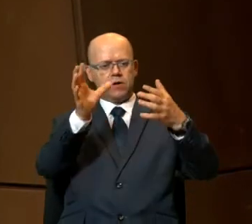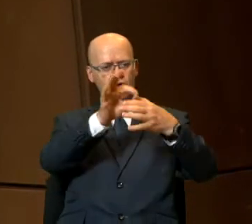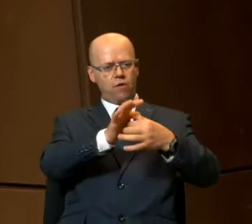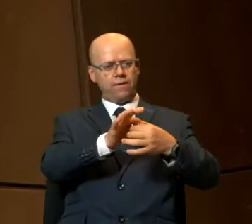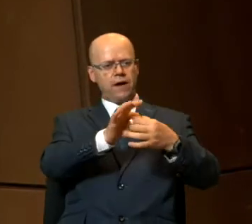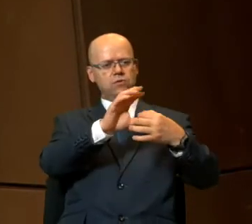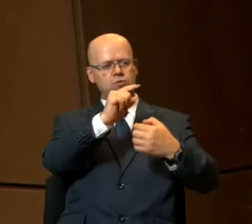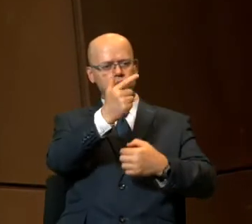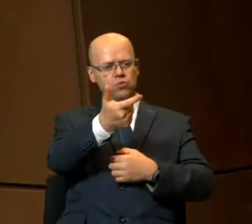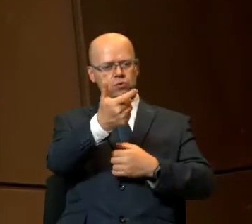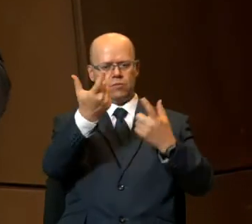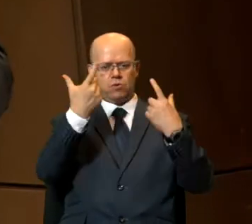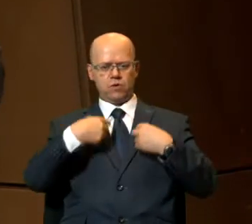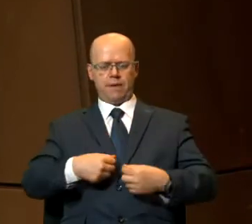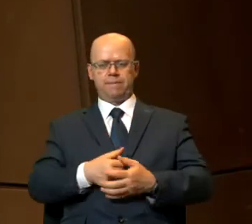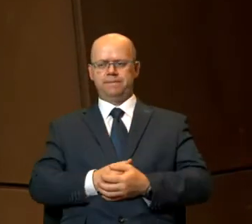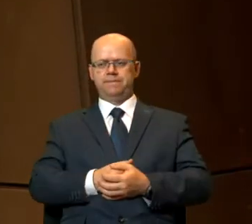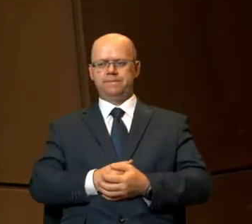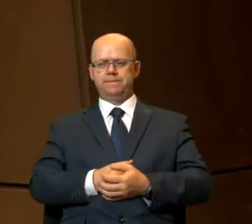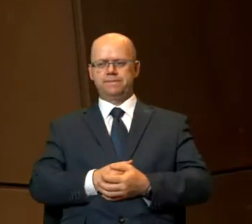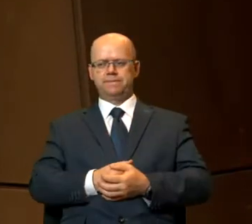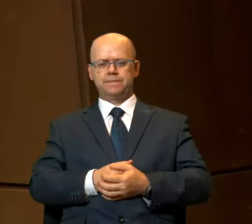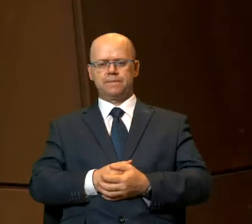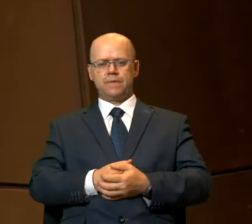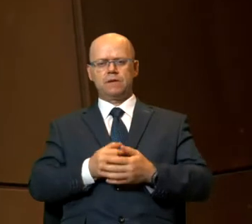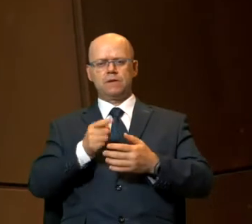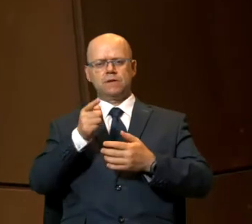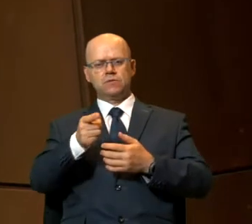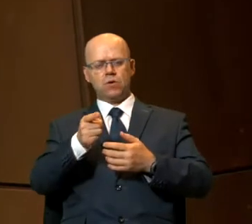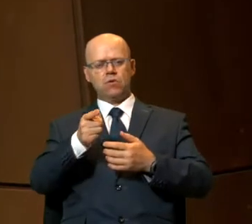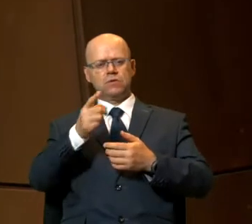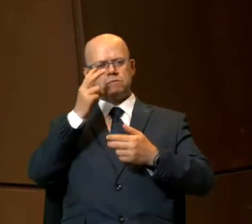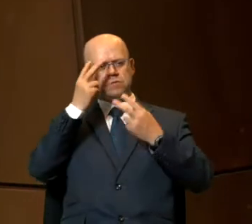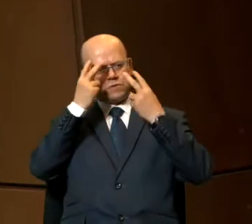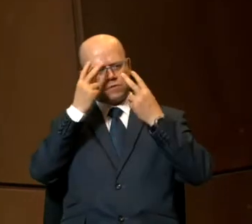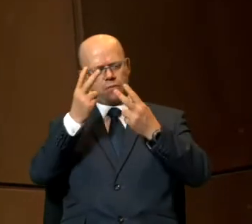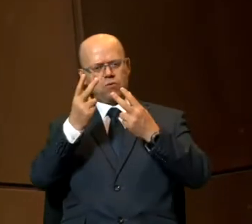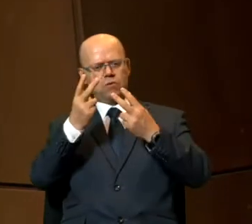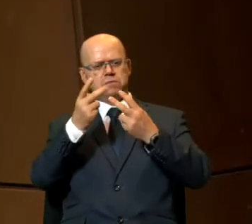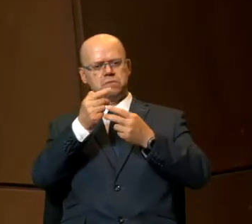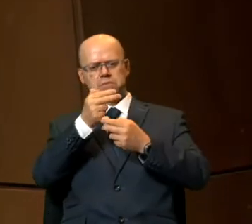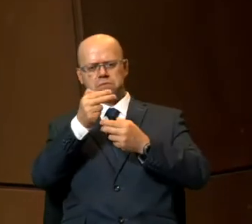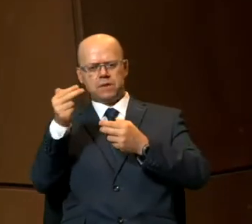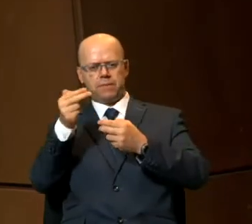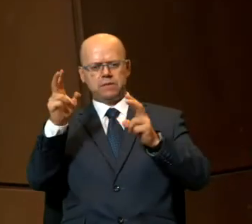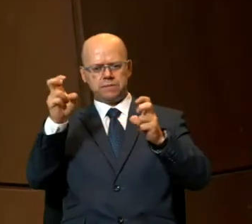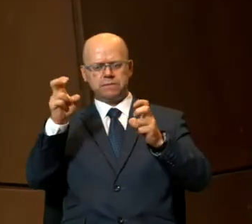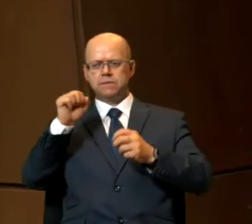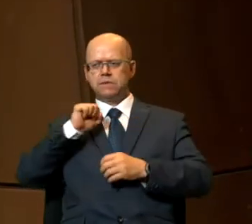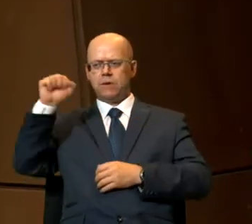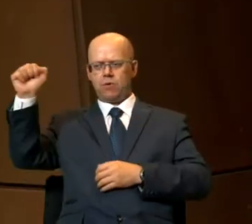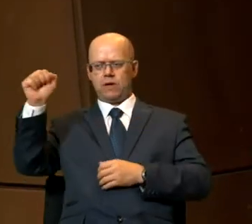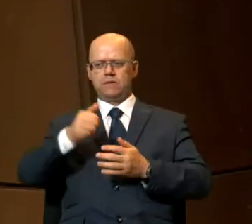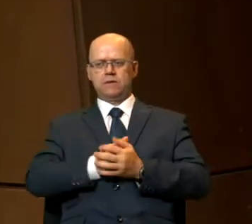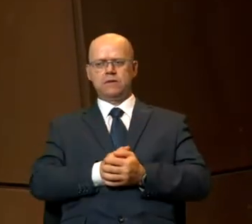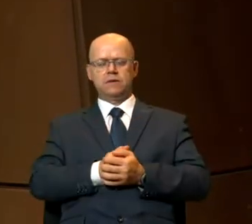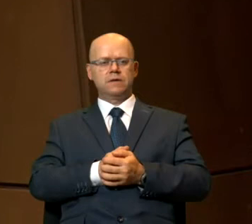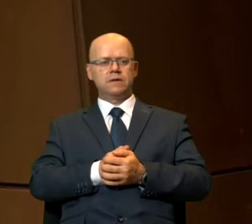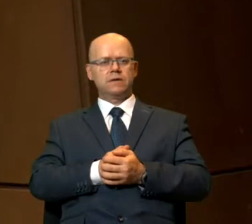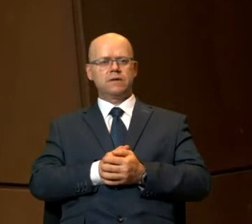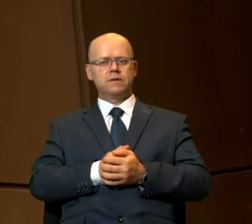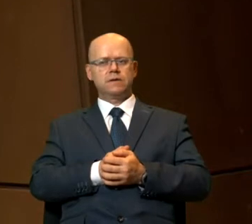innymi. Nazywam tego to rezonansową koncepcją demokracji. Niech spojrzę na zegarek.